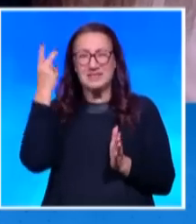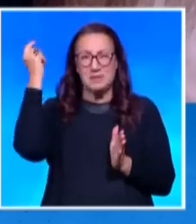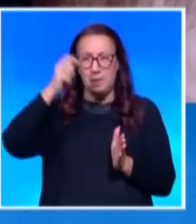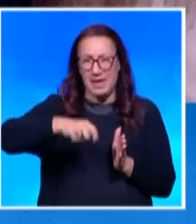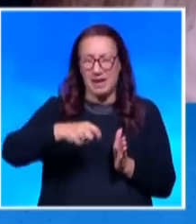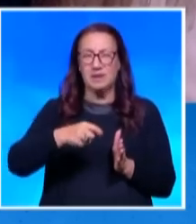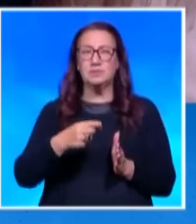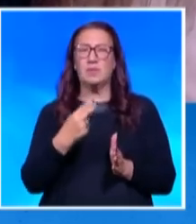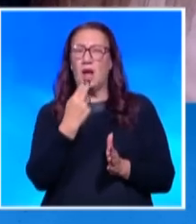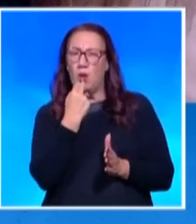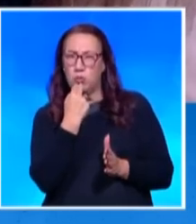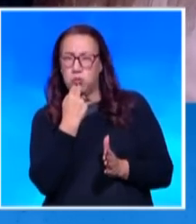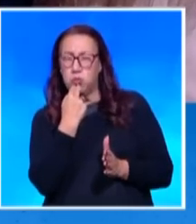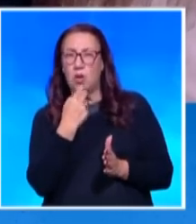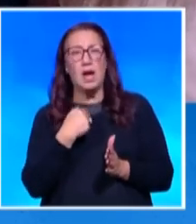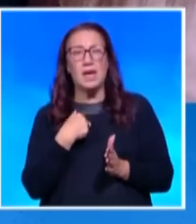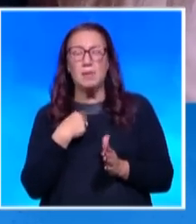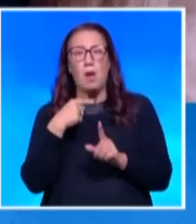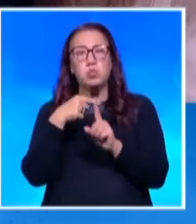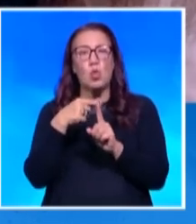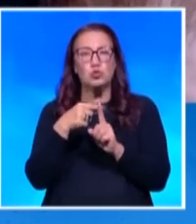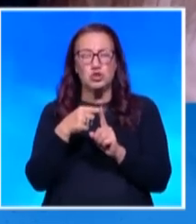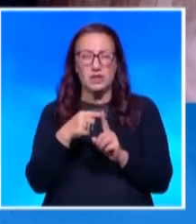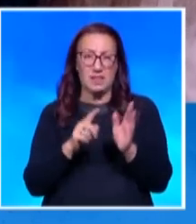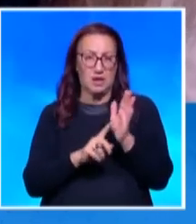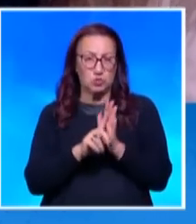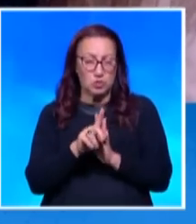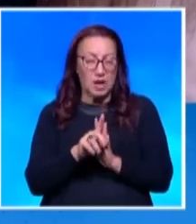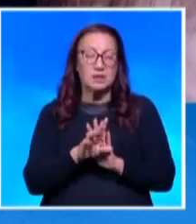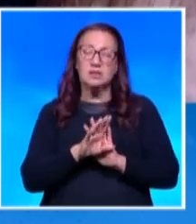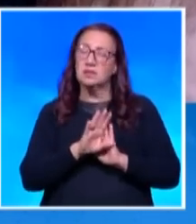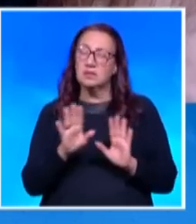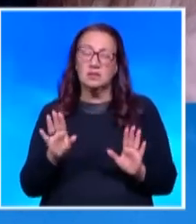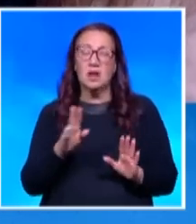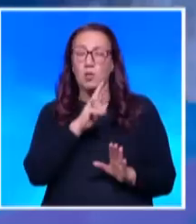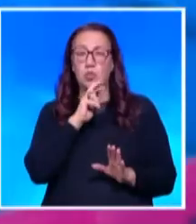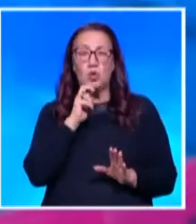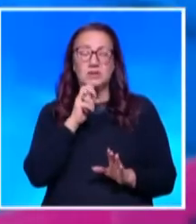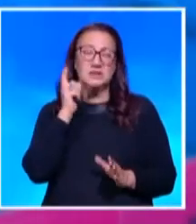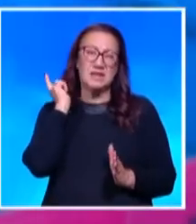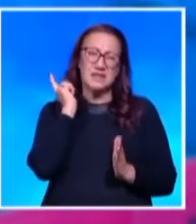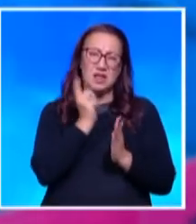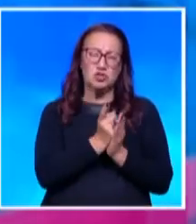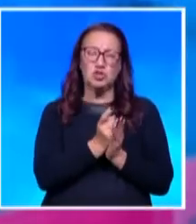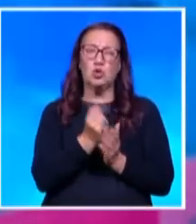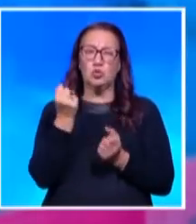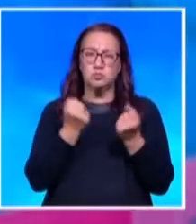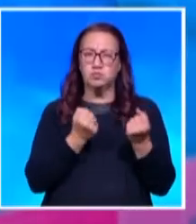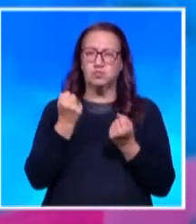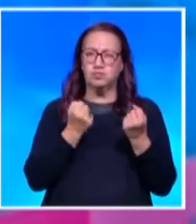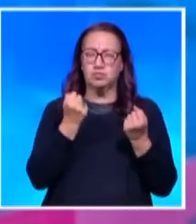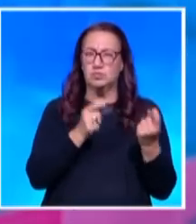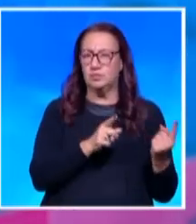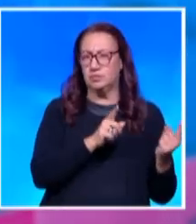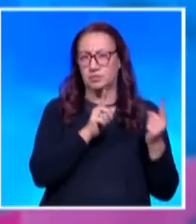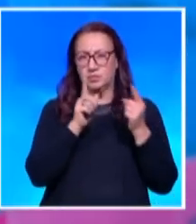резултат или не във всички случаи в които тестът позитивира за определено наркотично вещество полицейските служители имат абсолютното